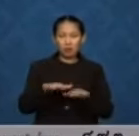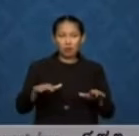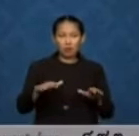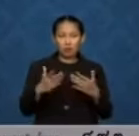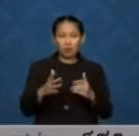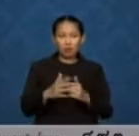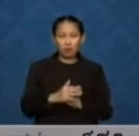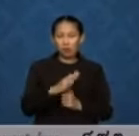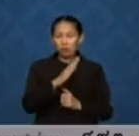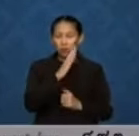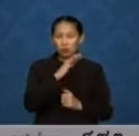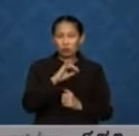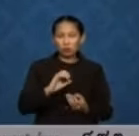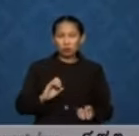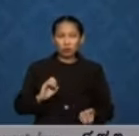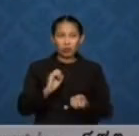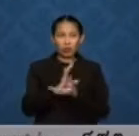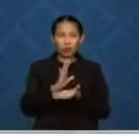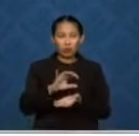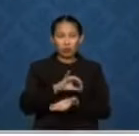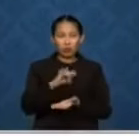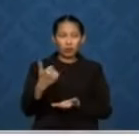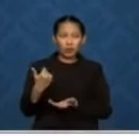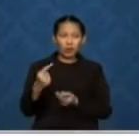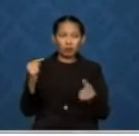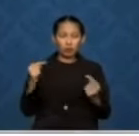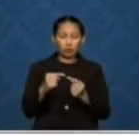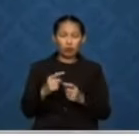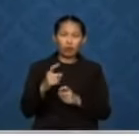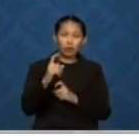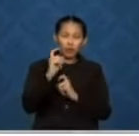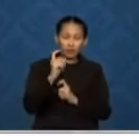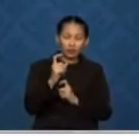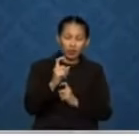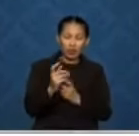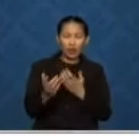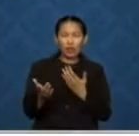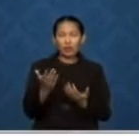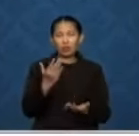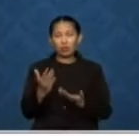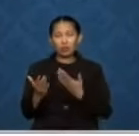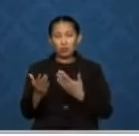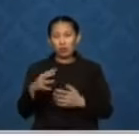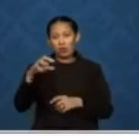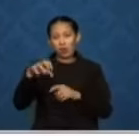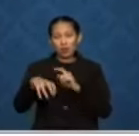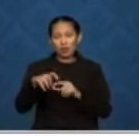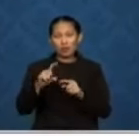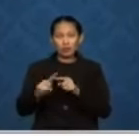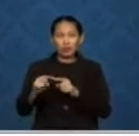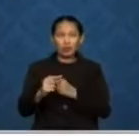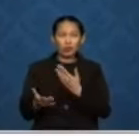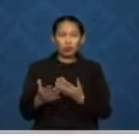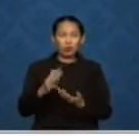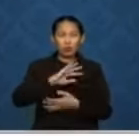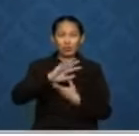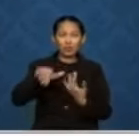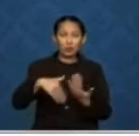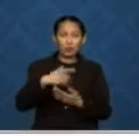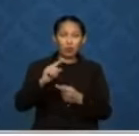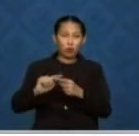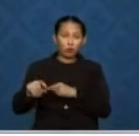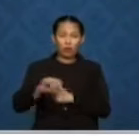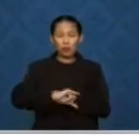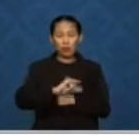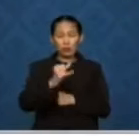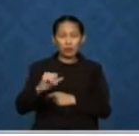านอาจจะก่อให้เกิดผลกระทบตามมาทั้งด้านของความปลอดภัยของตัวอาคารและผลกระทบด้านสิ่งแวดล้อมที่จะอ